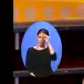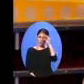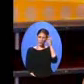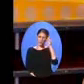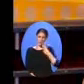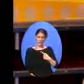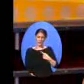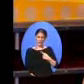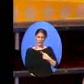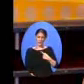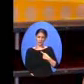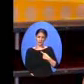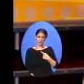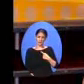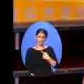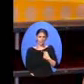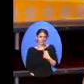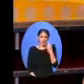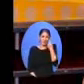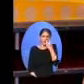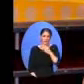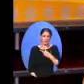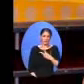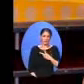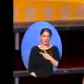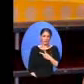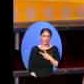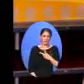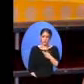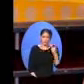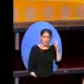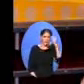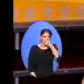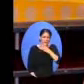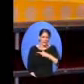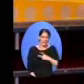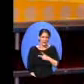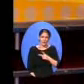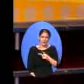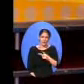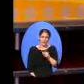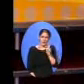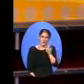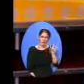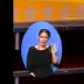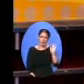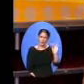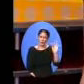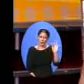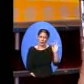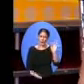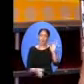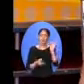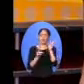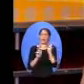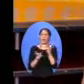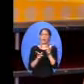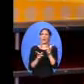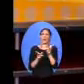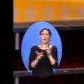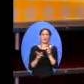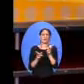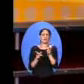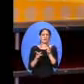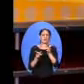אמר, אני לא הבנתי. אני לא הבנתי שהמילים האלה יכולות להפוך